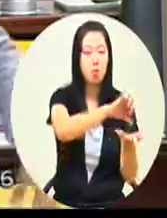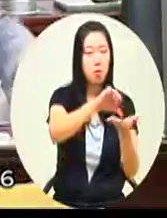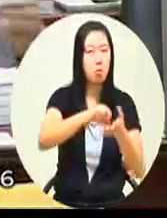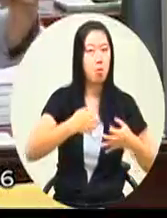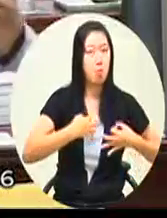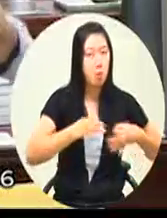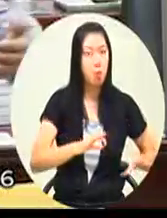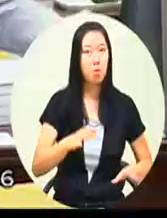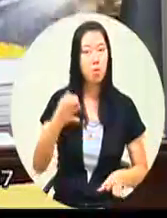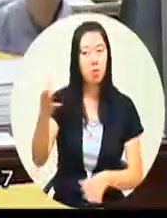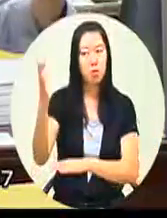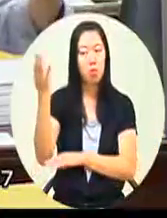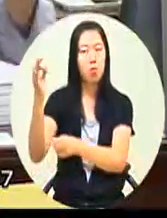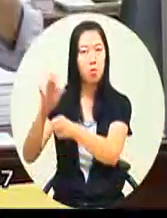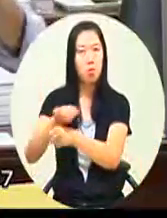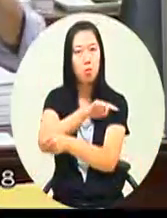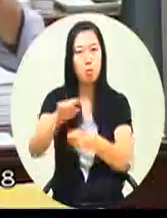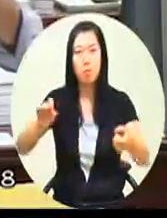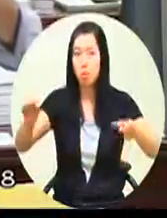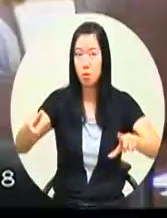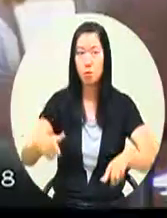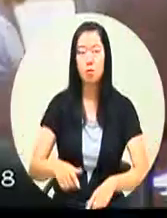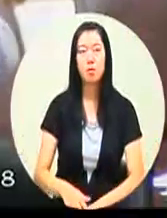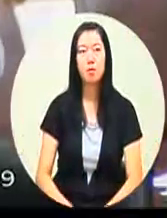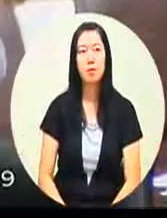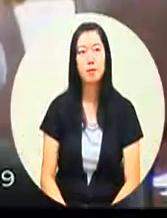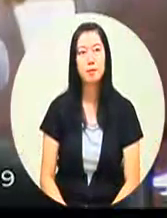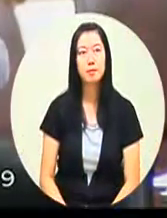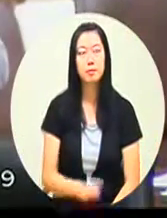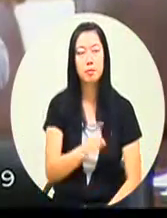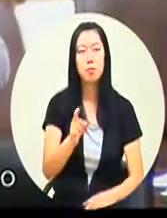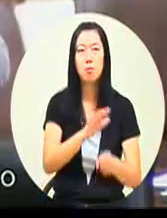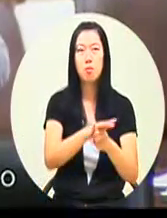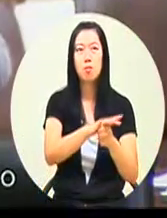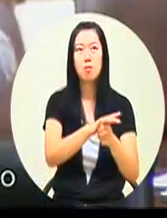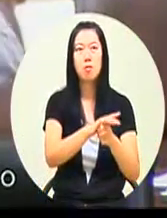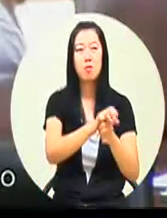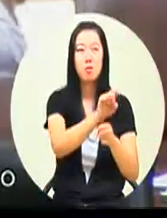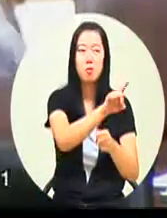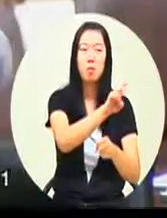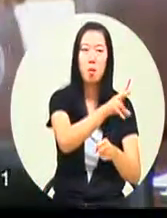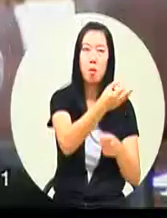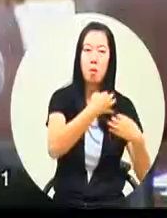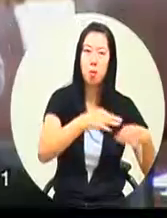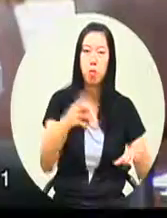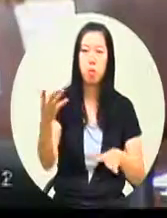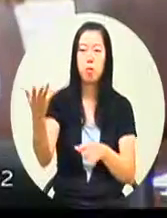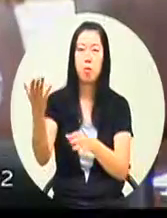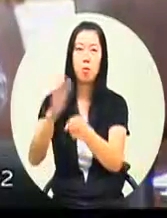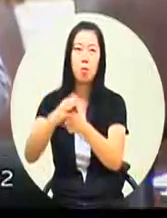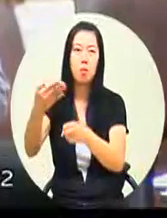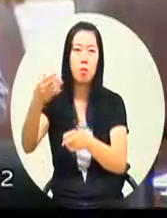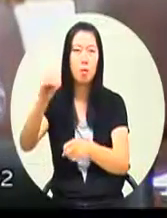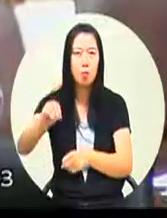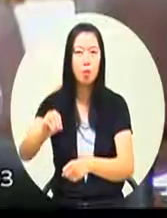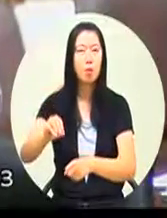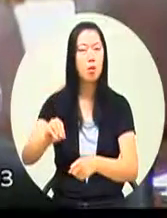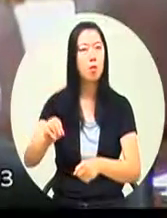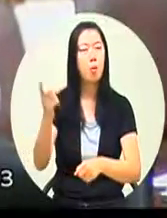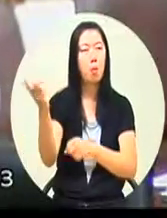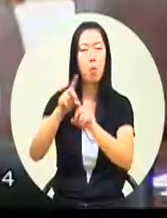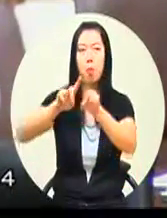你讲的，本来是预期要收100万的，并没多，啊，你还补9万而已嘛。所以说农损不是9万，不是9亿